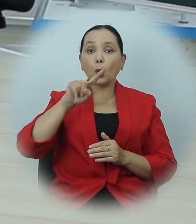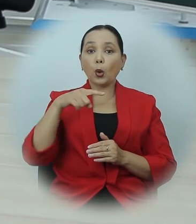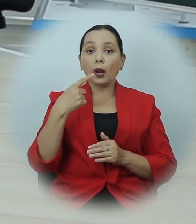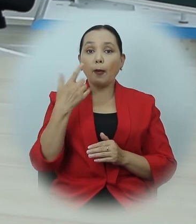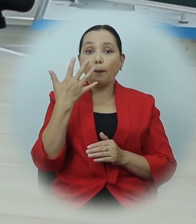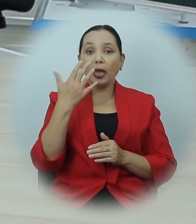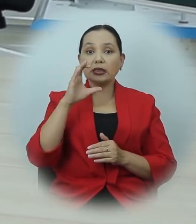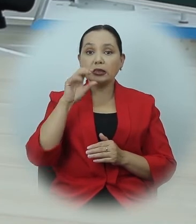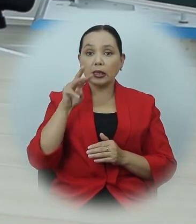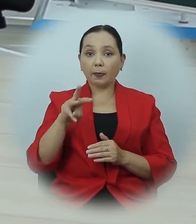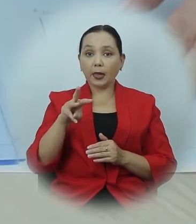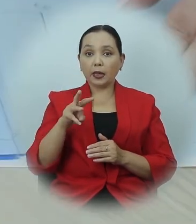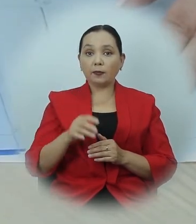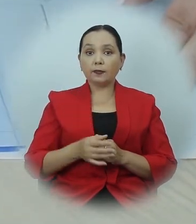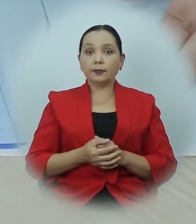0,5 сантиметра